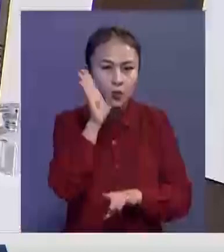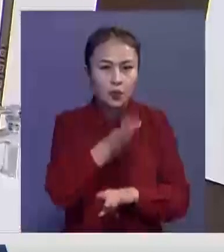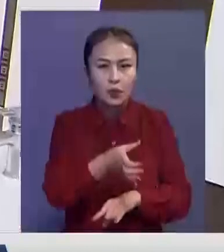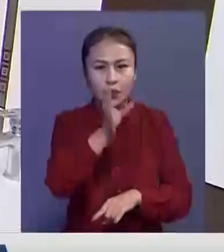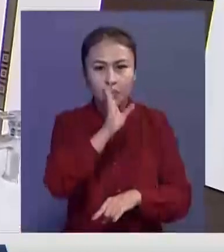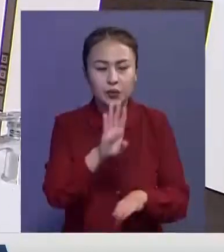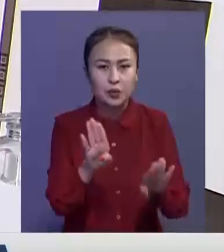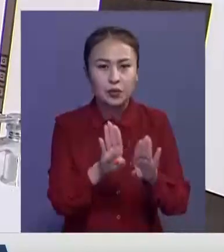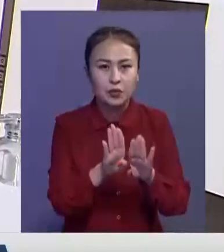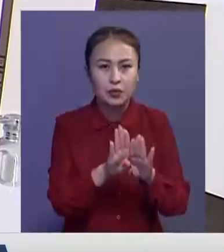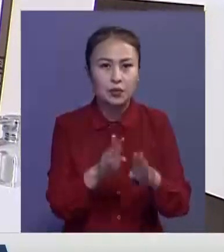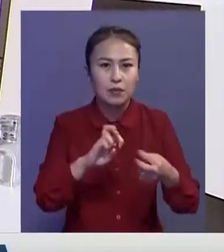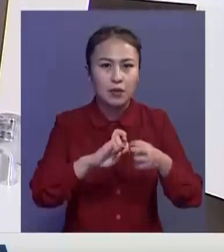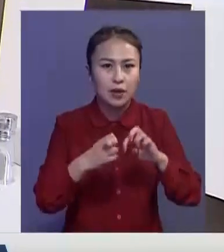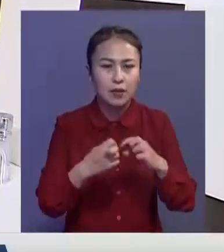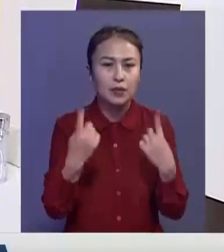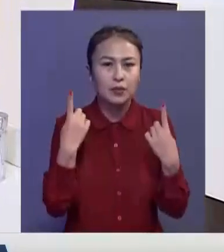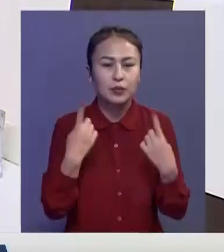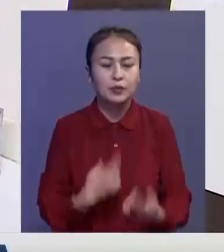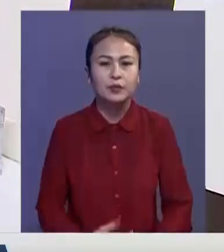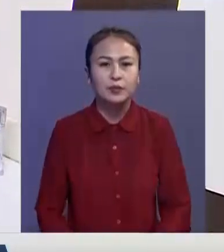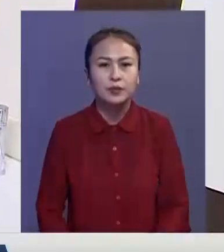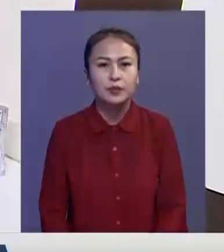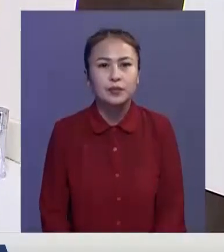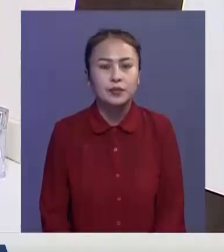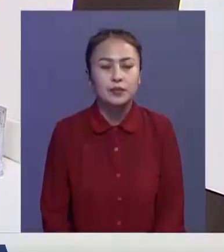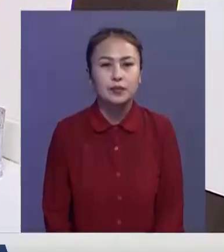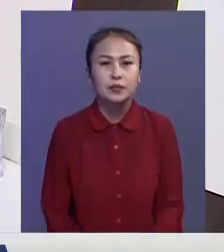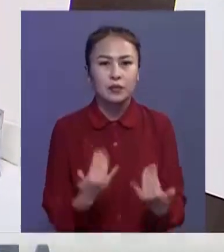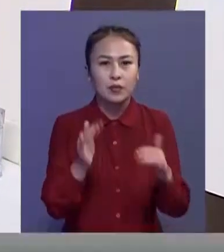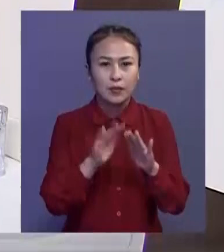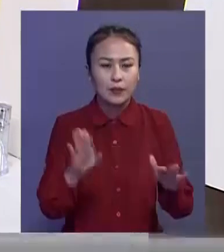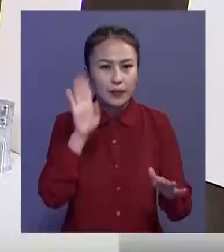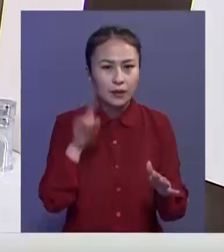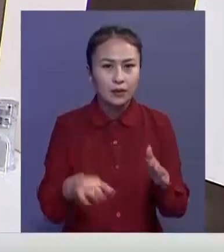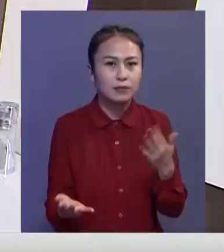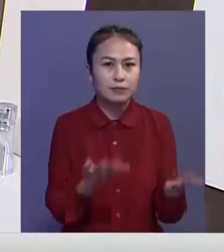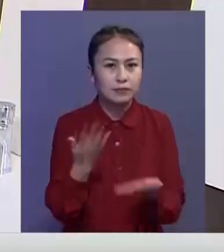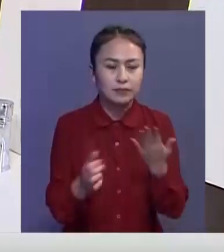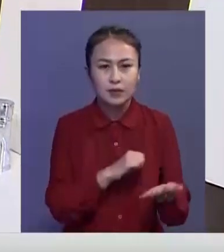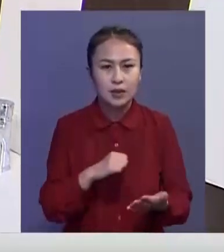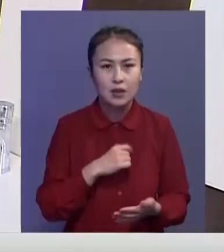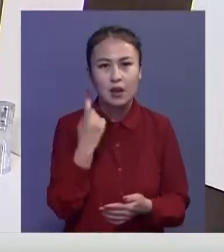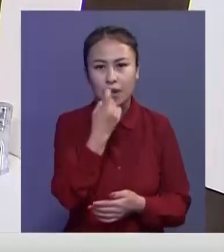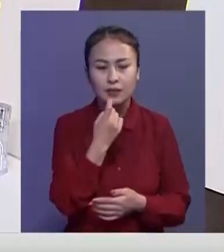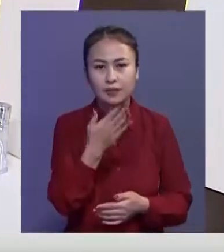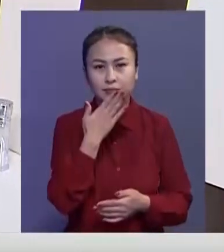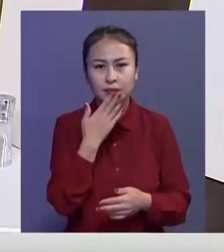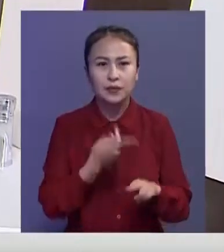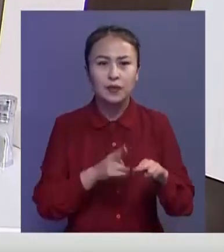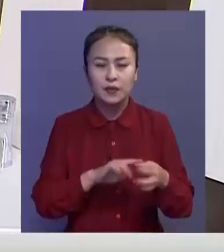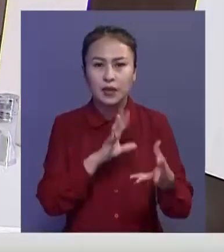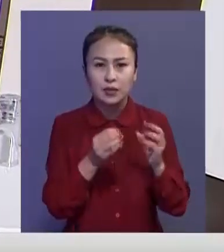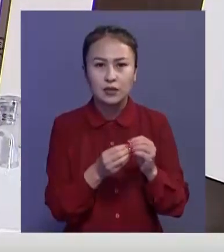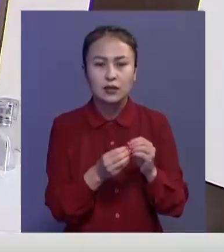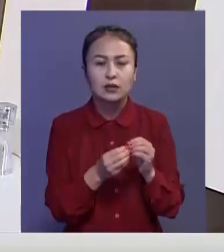ішу әлі мұң. Мынаға әлгі балалар қазір жерден шыққан су ғой мынау. Ашылау кермек татиды. Ама жоқ,